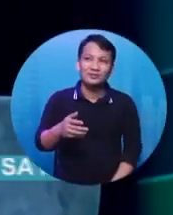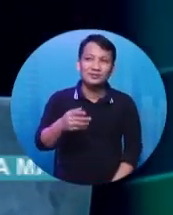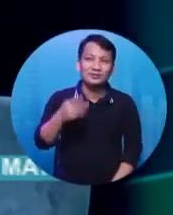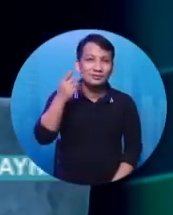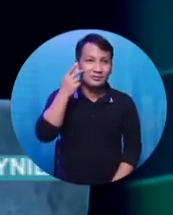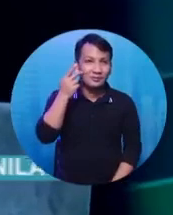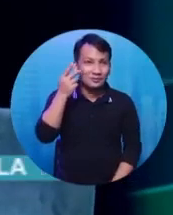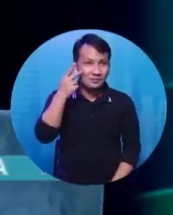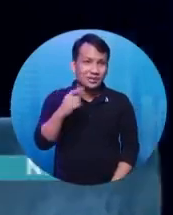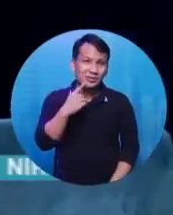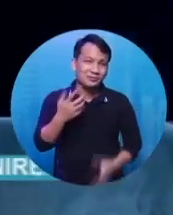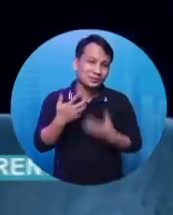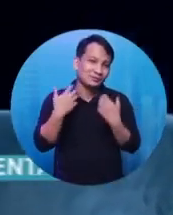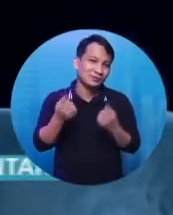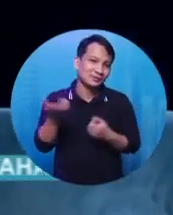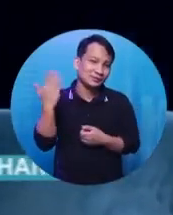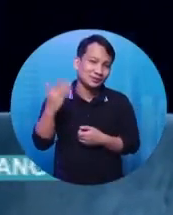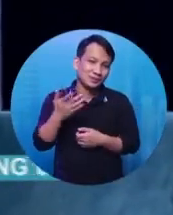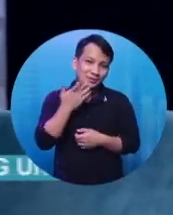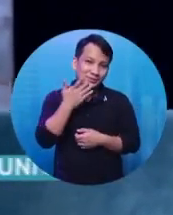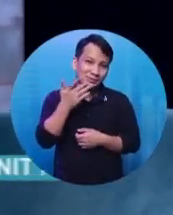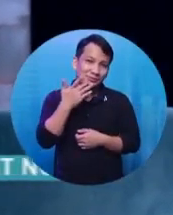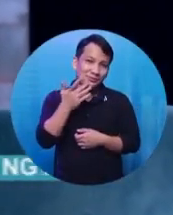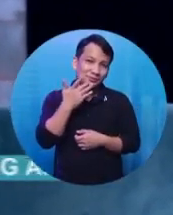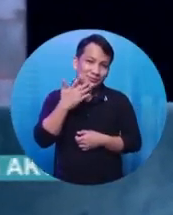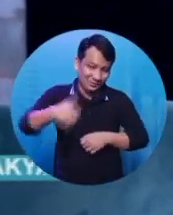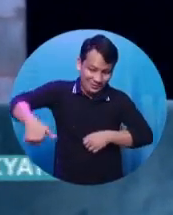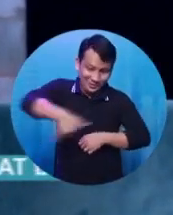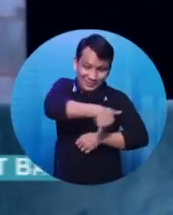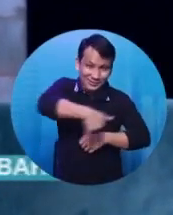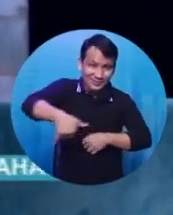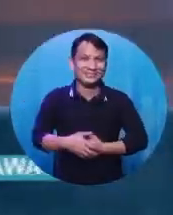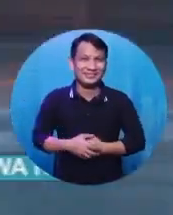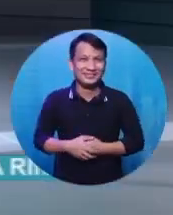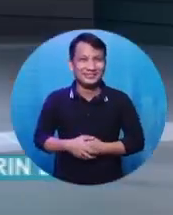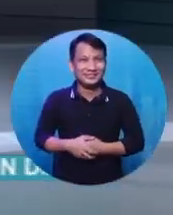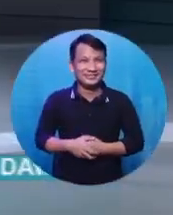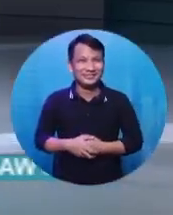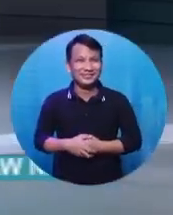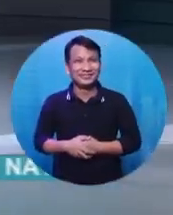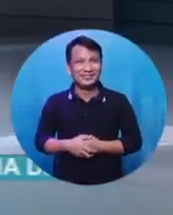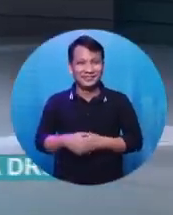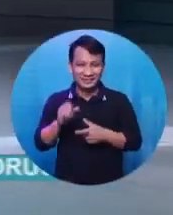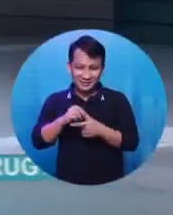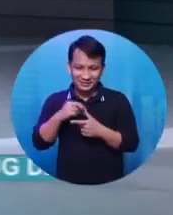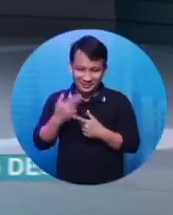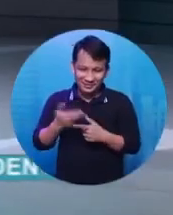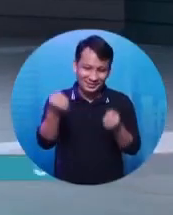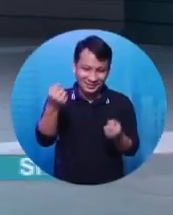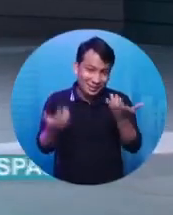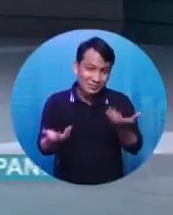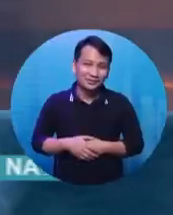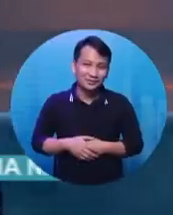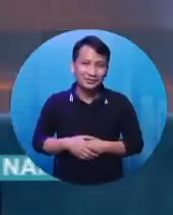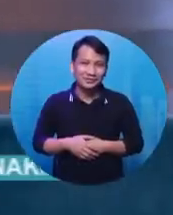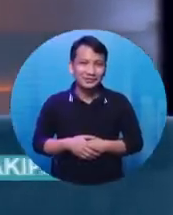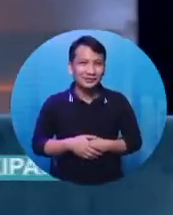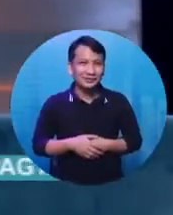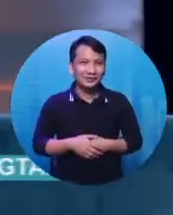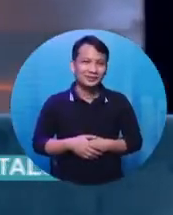mas matinding ginawa ko dyan. Yung favorito mong polo, nasunog ko sa pagplansya. Or yung driver, sasabihin ng driver, eh sir,